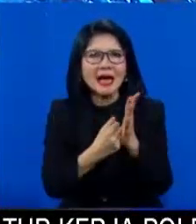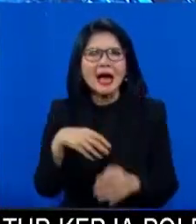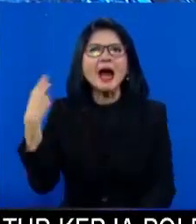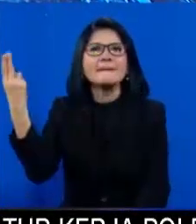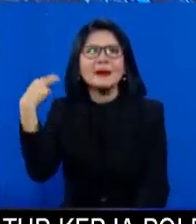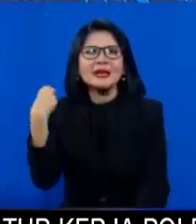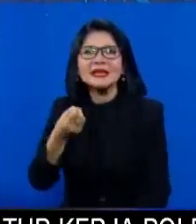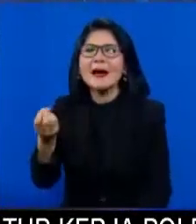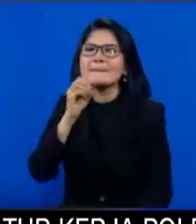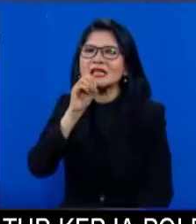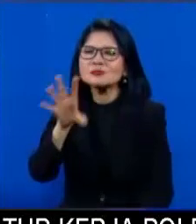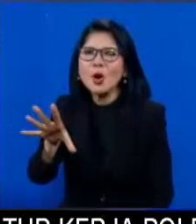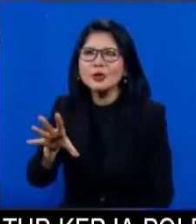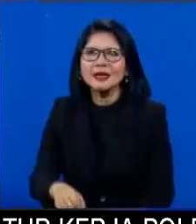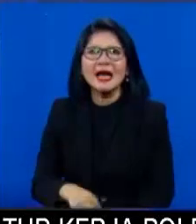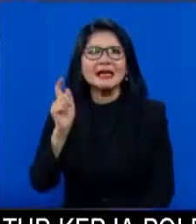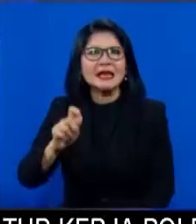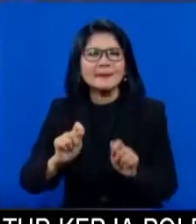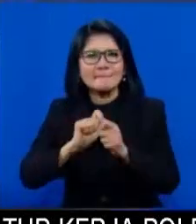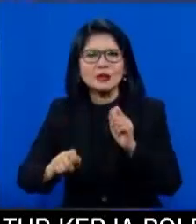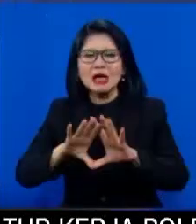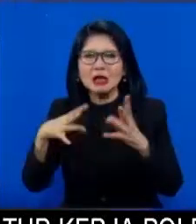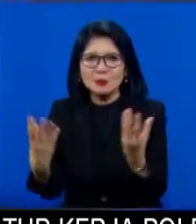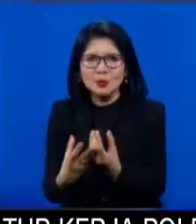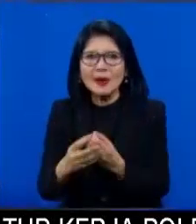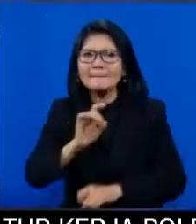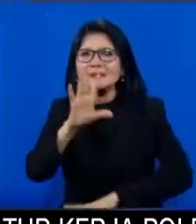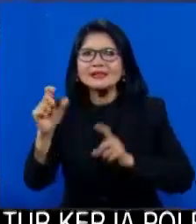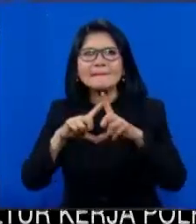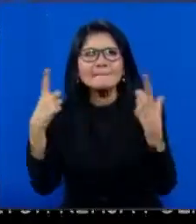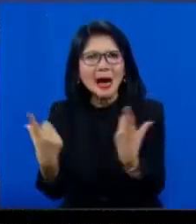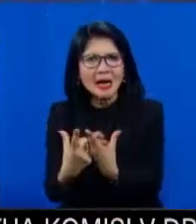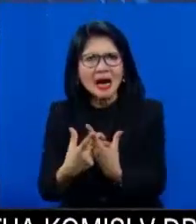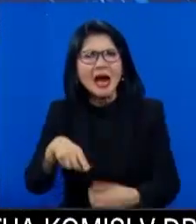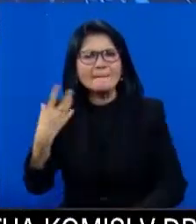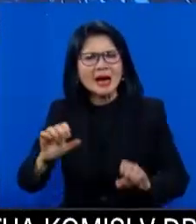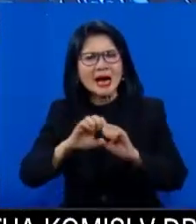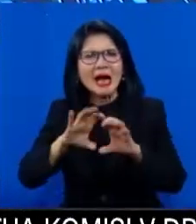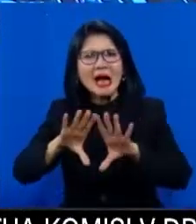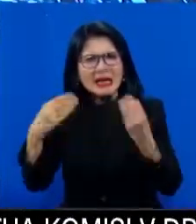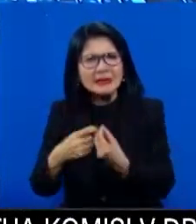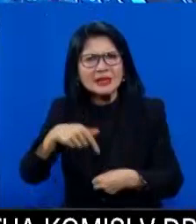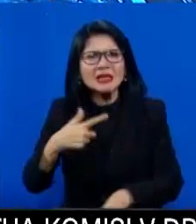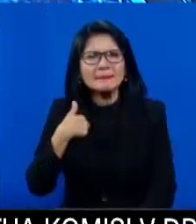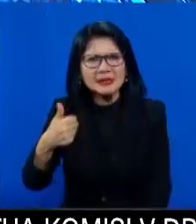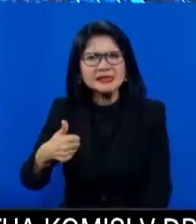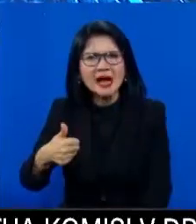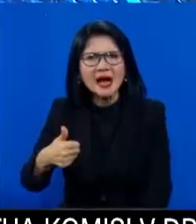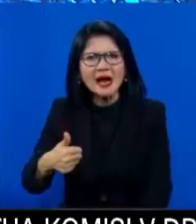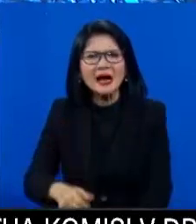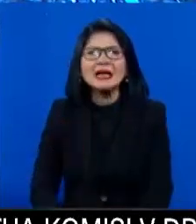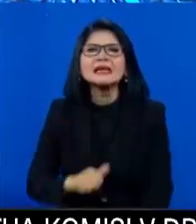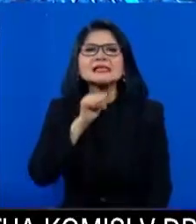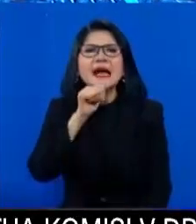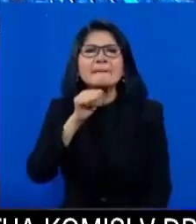aksi peretas Bjorka dengan membentuk tim lintas lembaga. Lalu apakah tim ini mampu mengatasi aksi peretas dan sebenarnya siapa